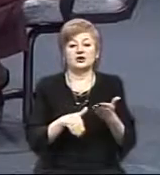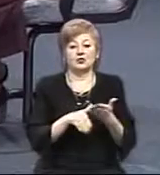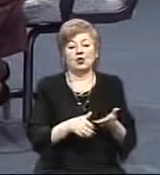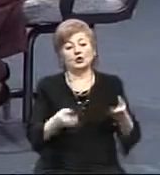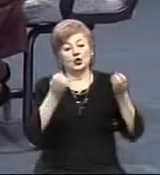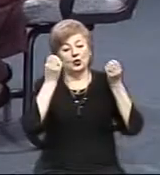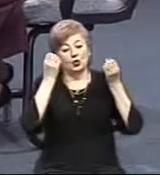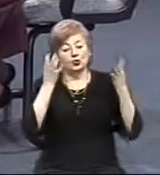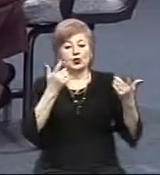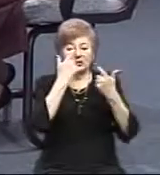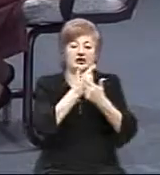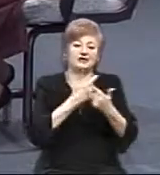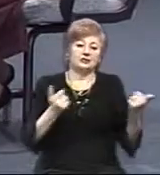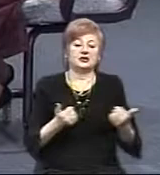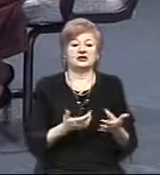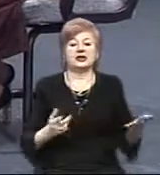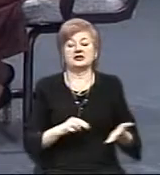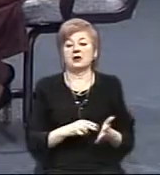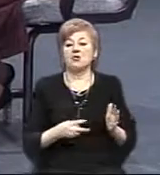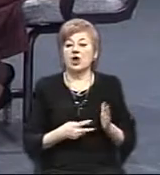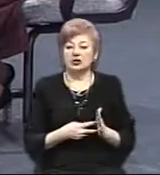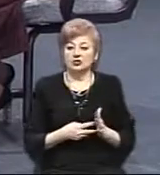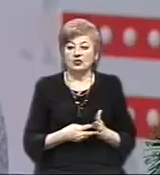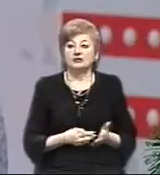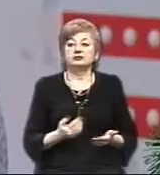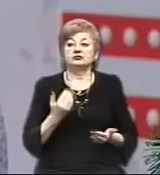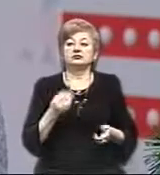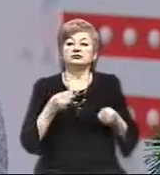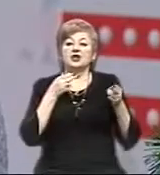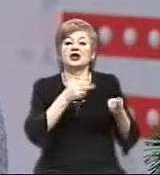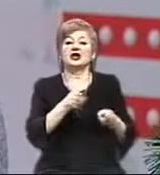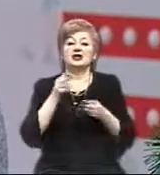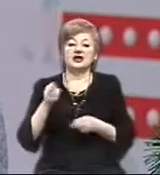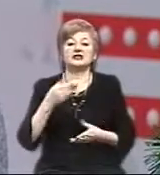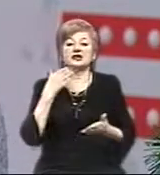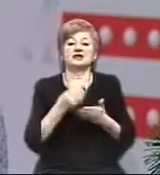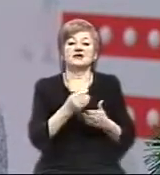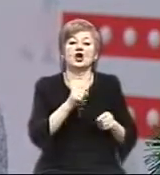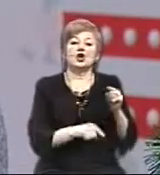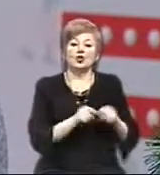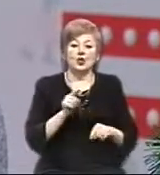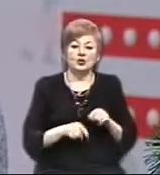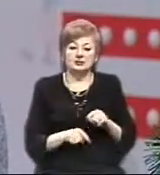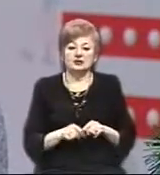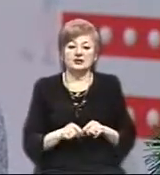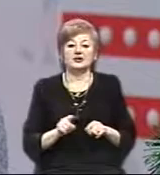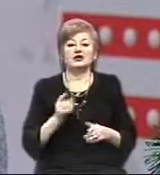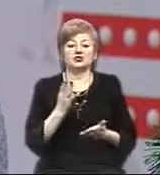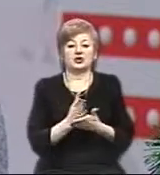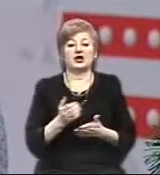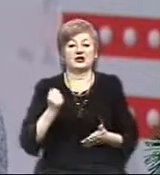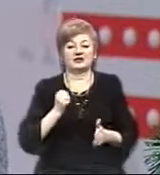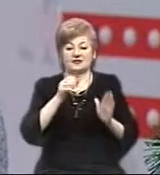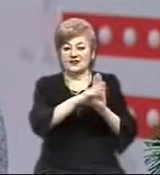і інформаційні проекти. І їздять до своїх родичів, які військові є.